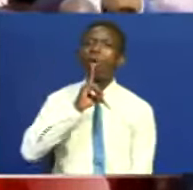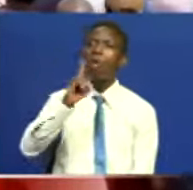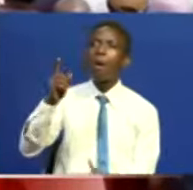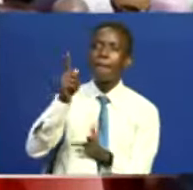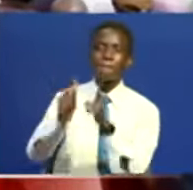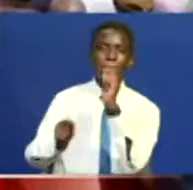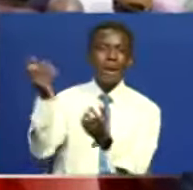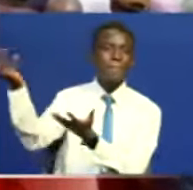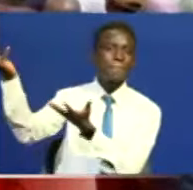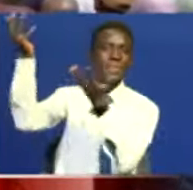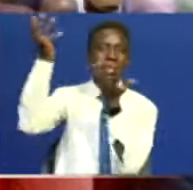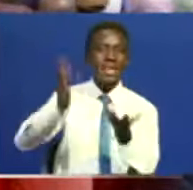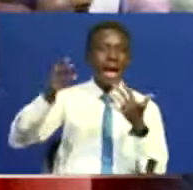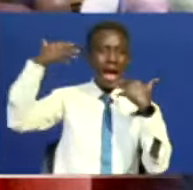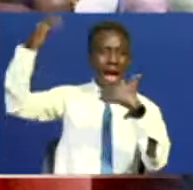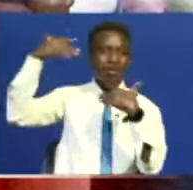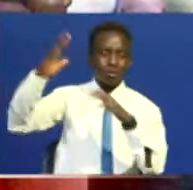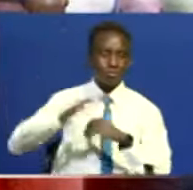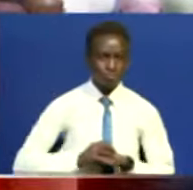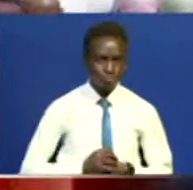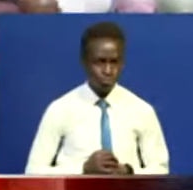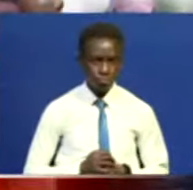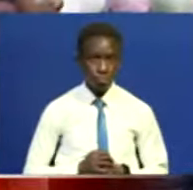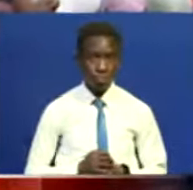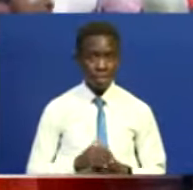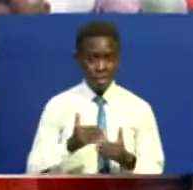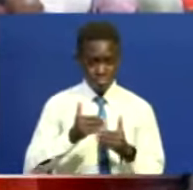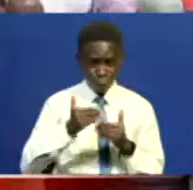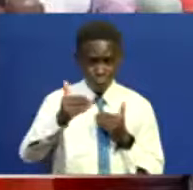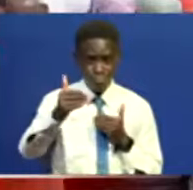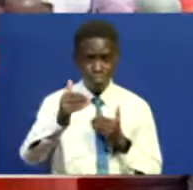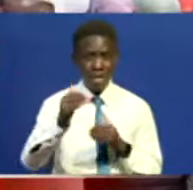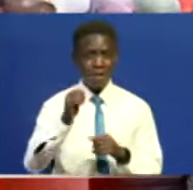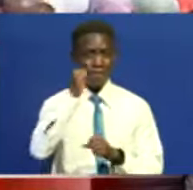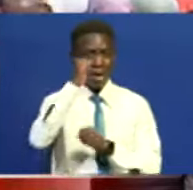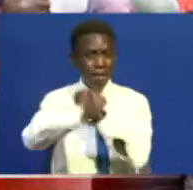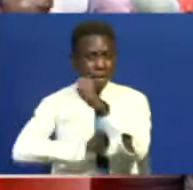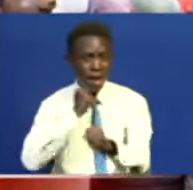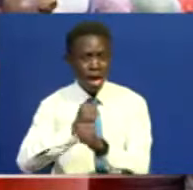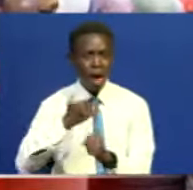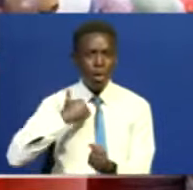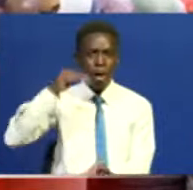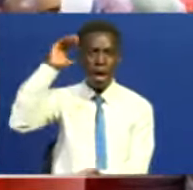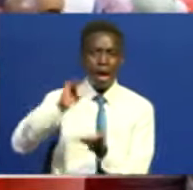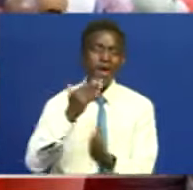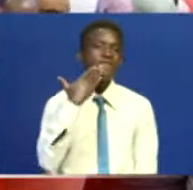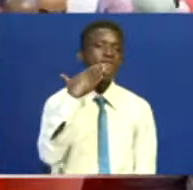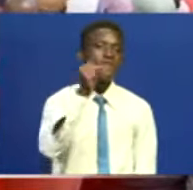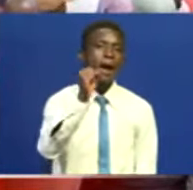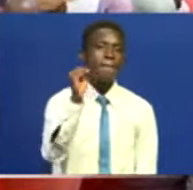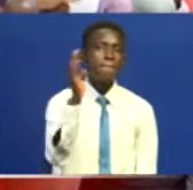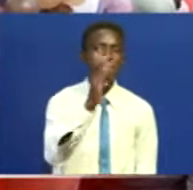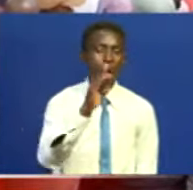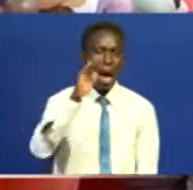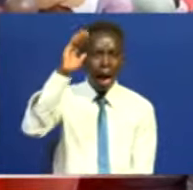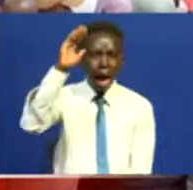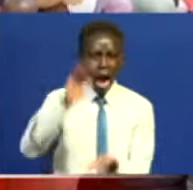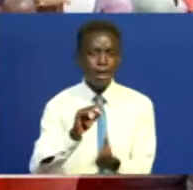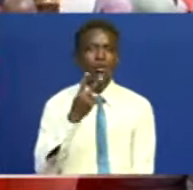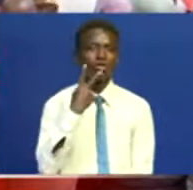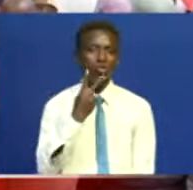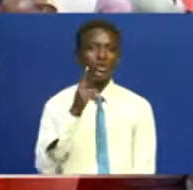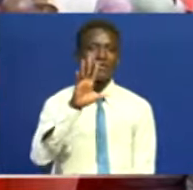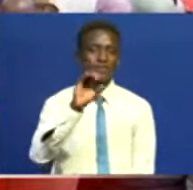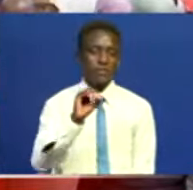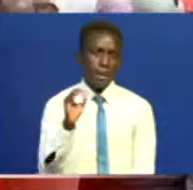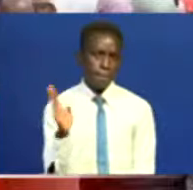In 5 years, tunataka kwanza kupunguza from 500 billion mpaka 250. In 10 years,